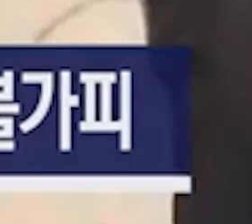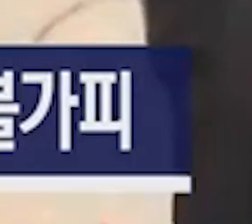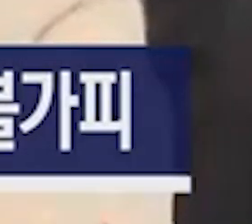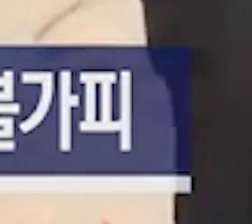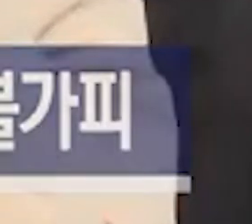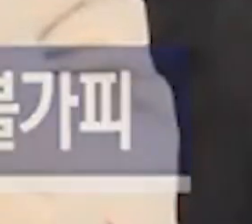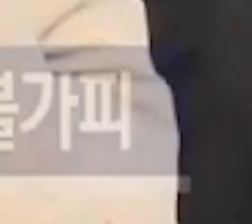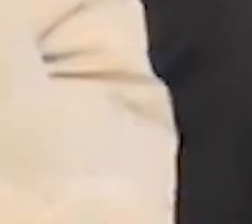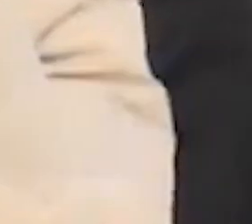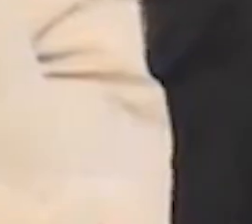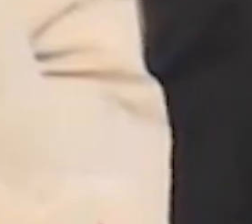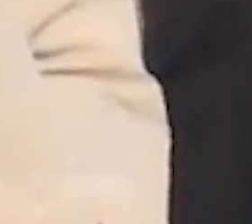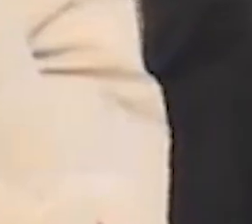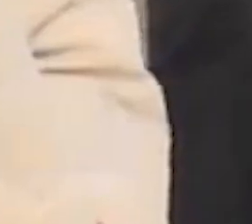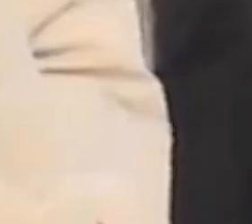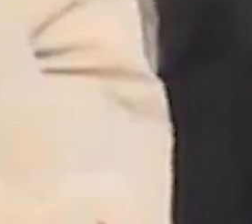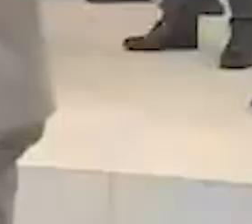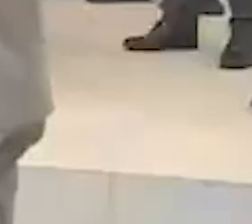피해가 불가피해졌습니다.